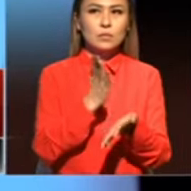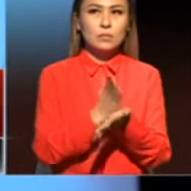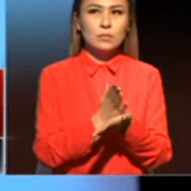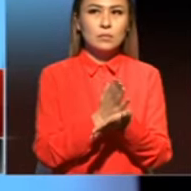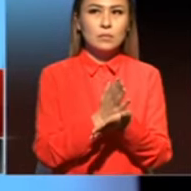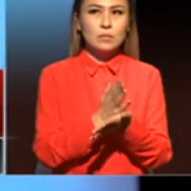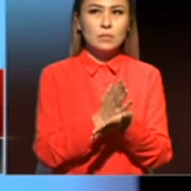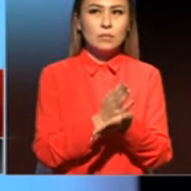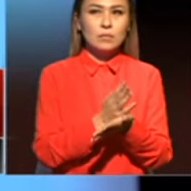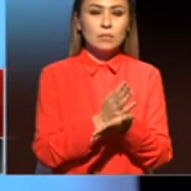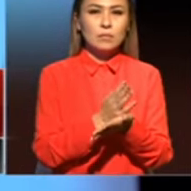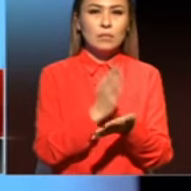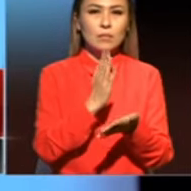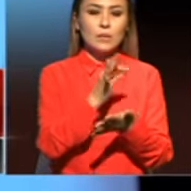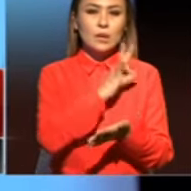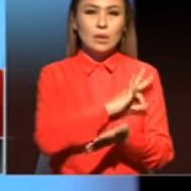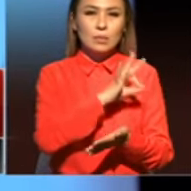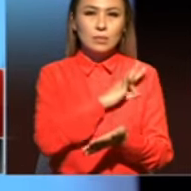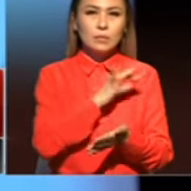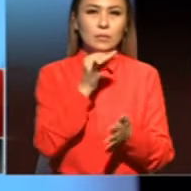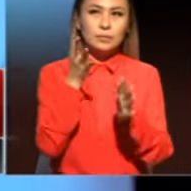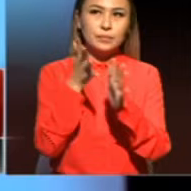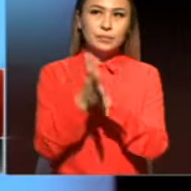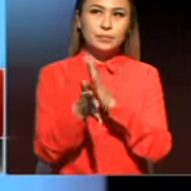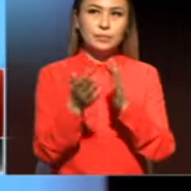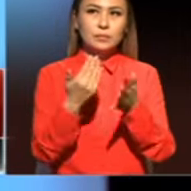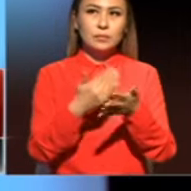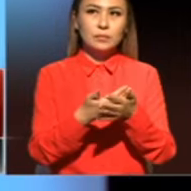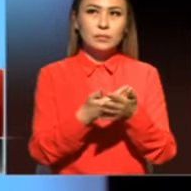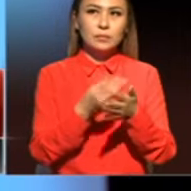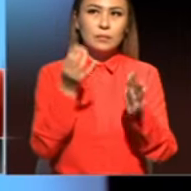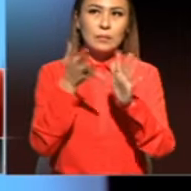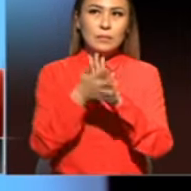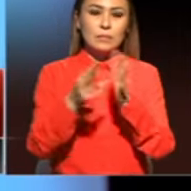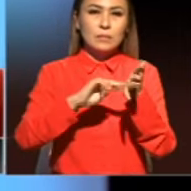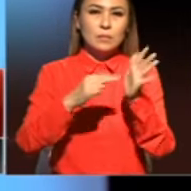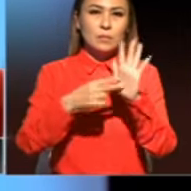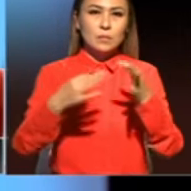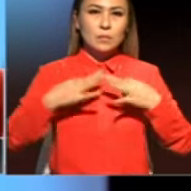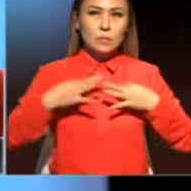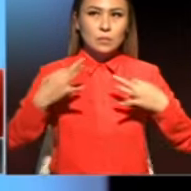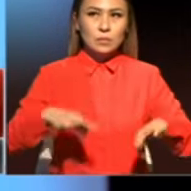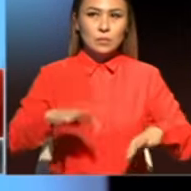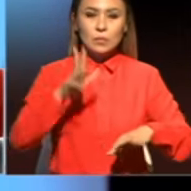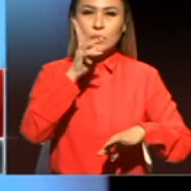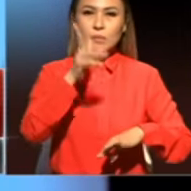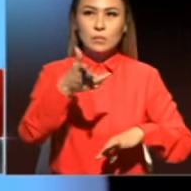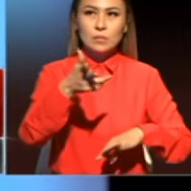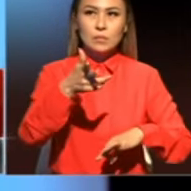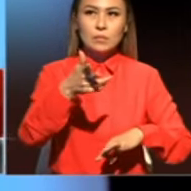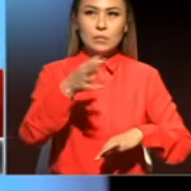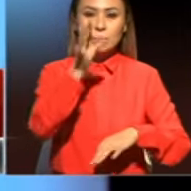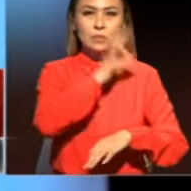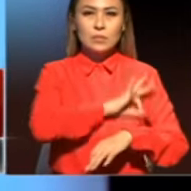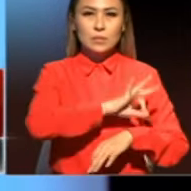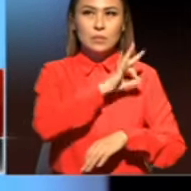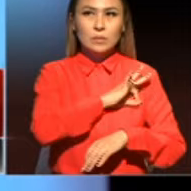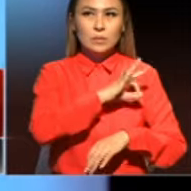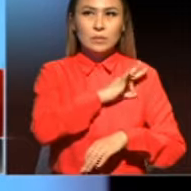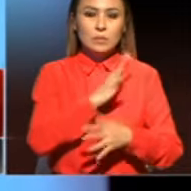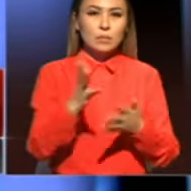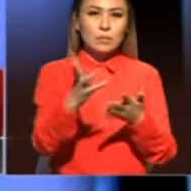бюджеттің табыс көзі, шығыс көзі бар. Сонда шығыс көзін жоспарлап қояды да алдын ала 3 жыл бұрын. Ал табыс көзі